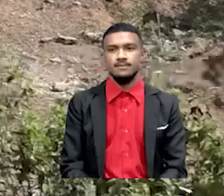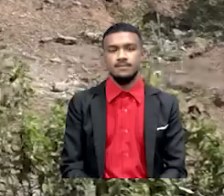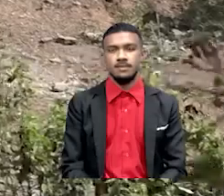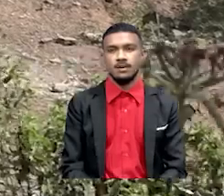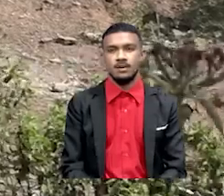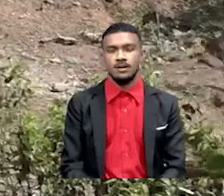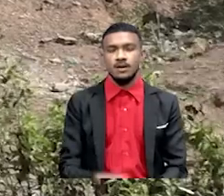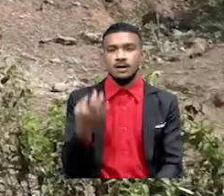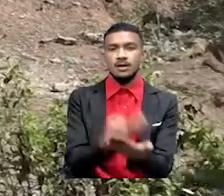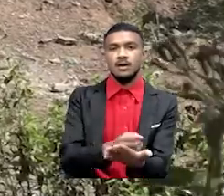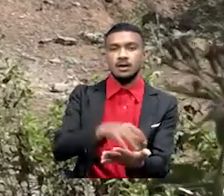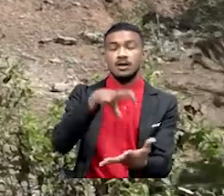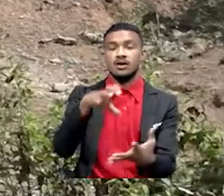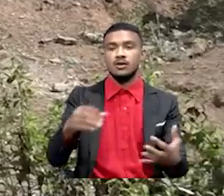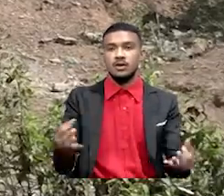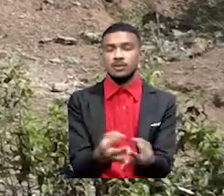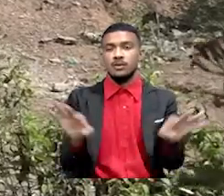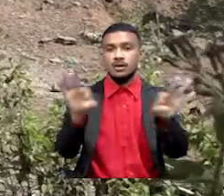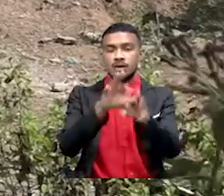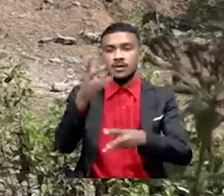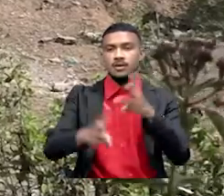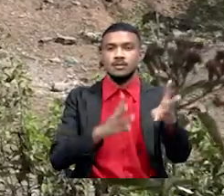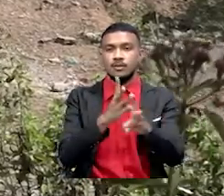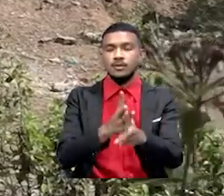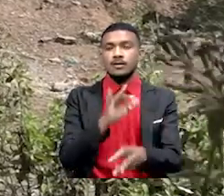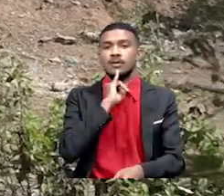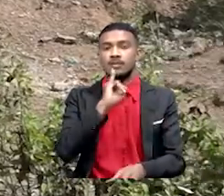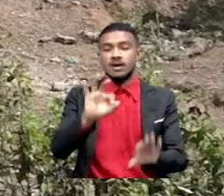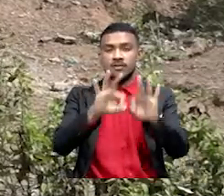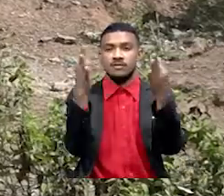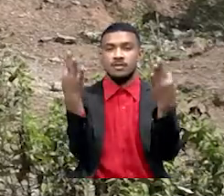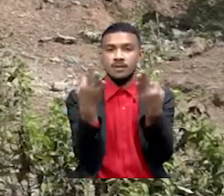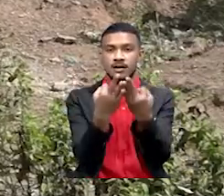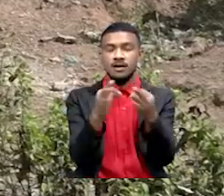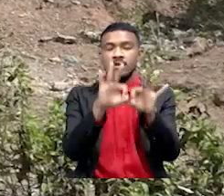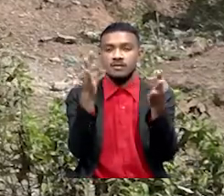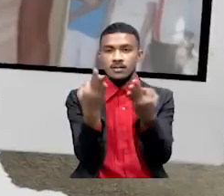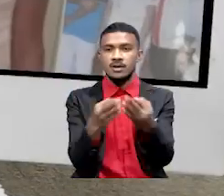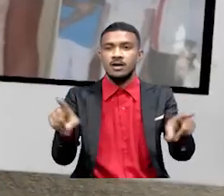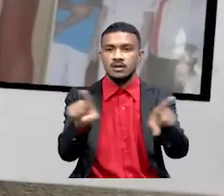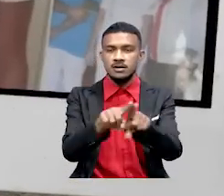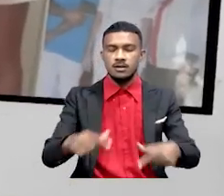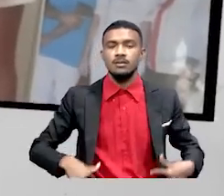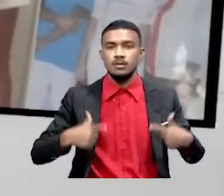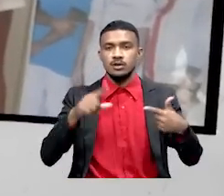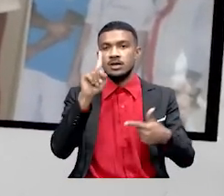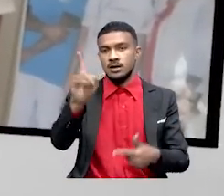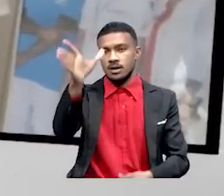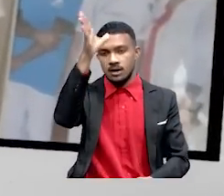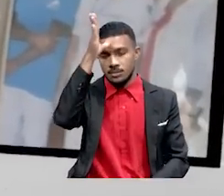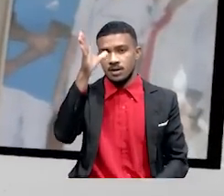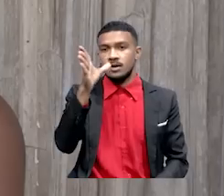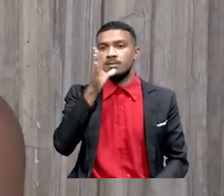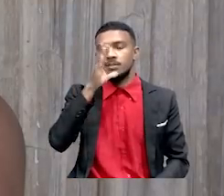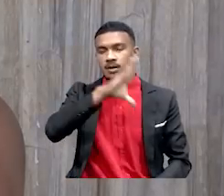Riku soing nebe importante liu ia mundo mak familia. Familia hanesa unidade ida entre aman inang